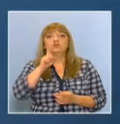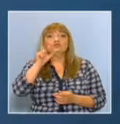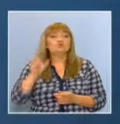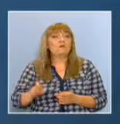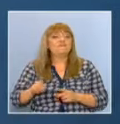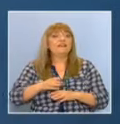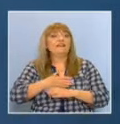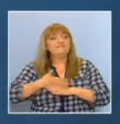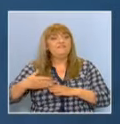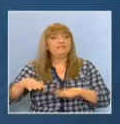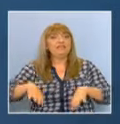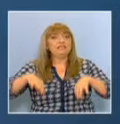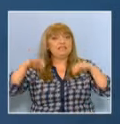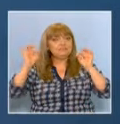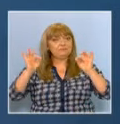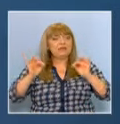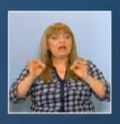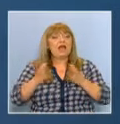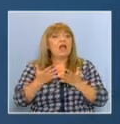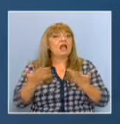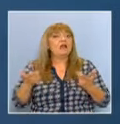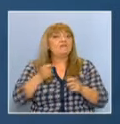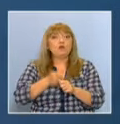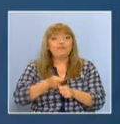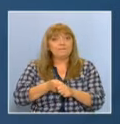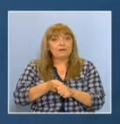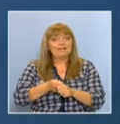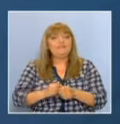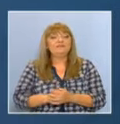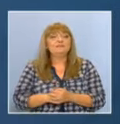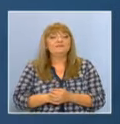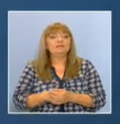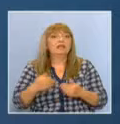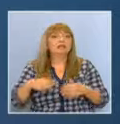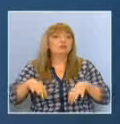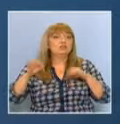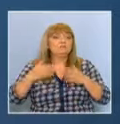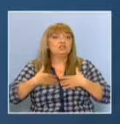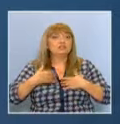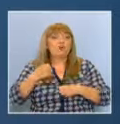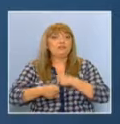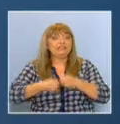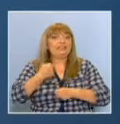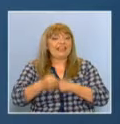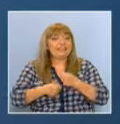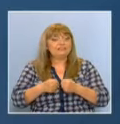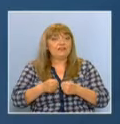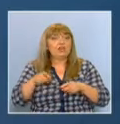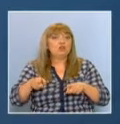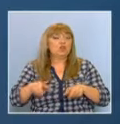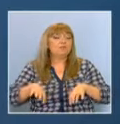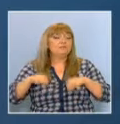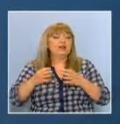винаги избира и винаги като избира какво да върши, като избира своите действия, той избира не само какъв да бъде